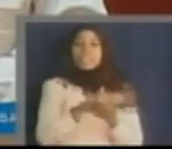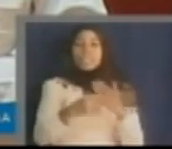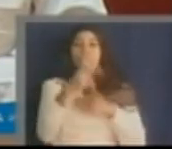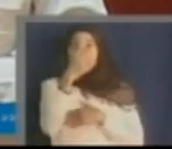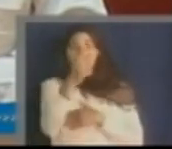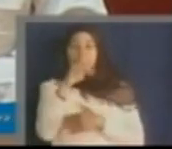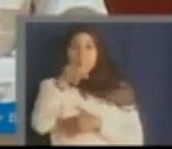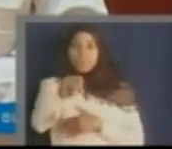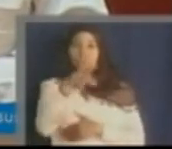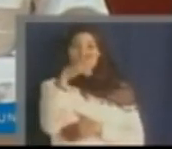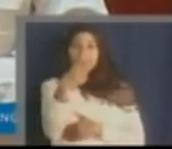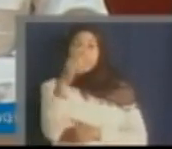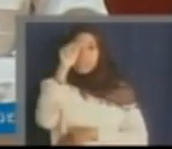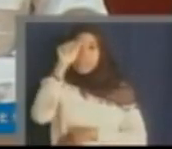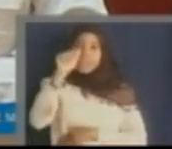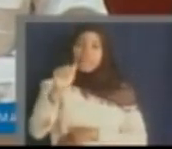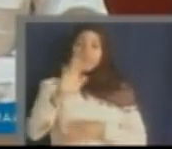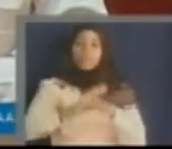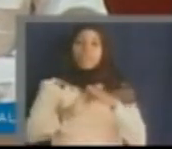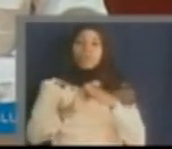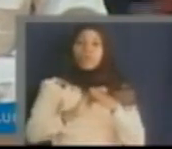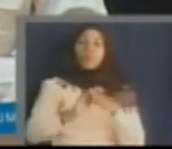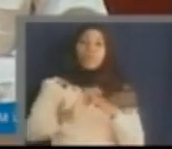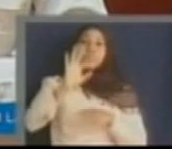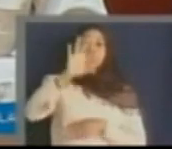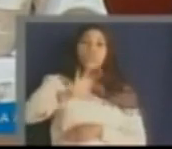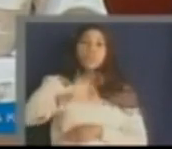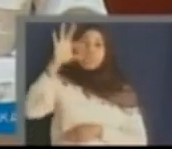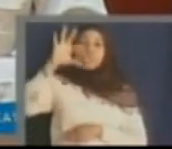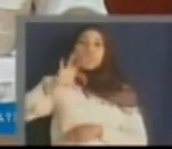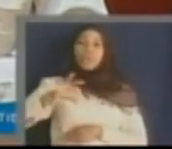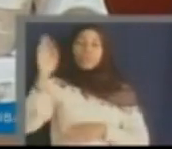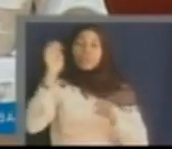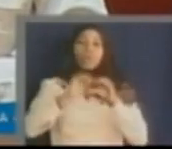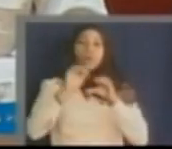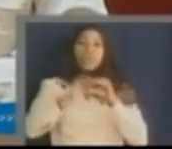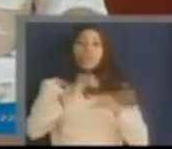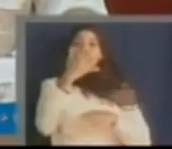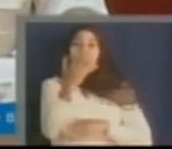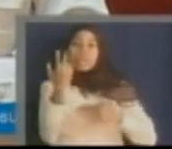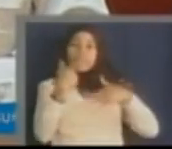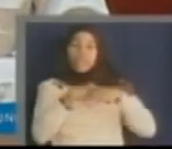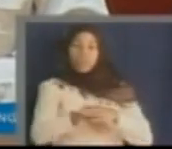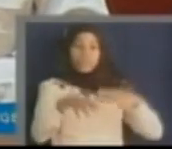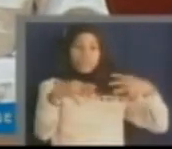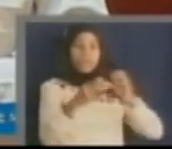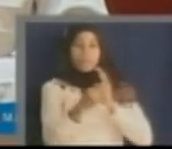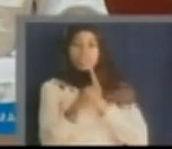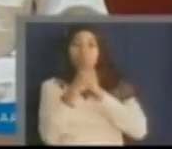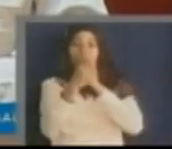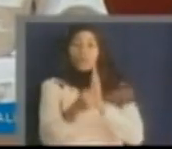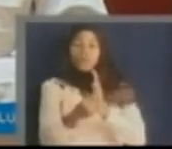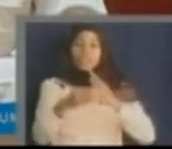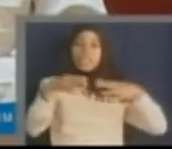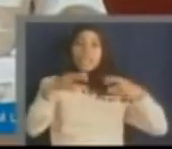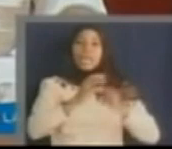2.2a unaohusu uteuzi wa wajumbe watano katika kamati ya uongozi, kamati ya kanuni na